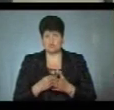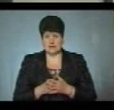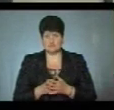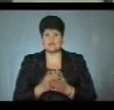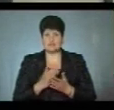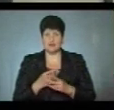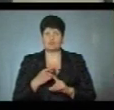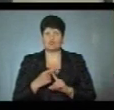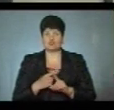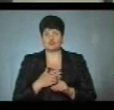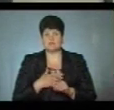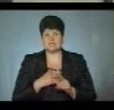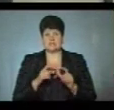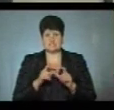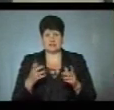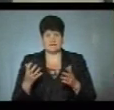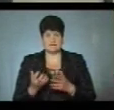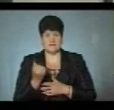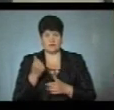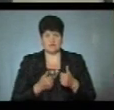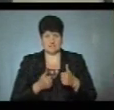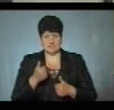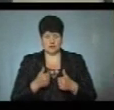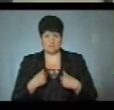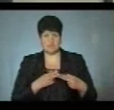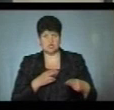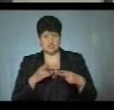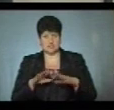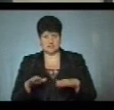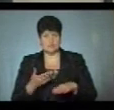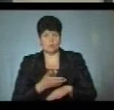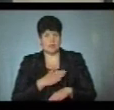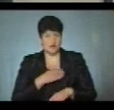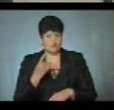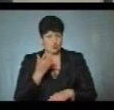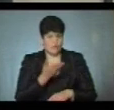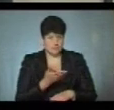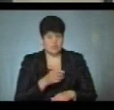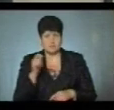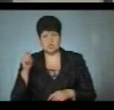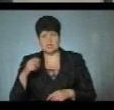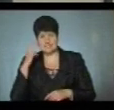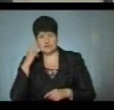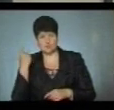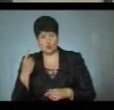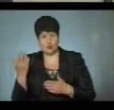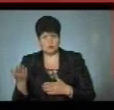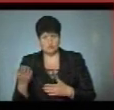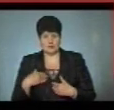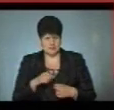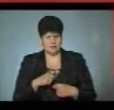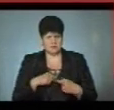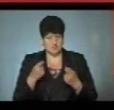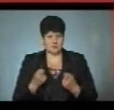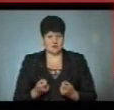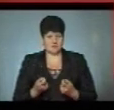що наші оздоровчі заклади виграють тендера, і до нас приїжджають діти, оздоровлюються з Полтавської області, приїжджають з Київської області. Бо в нас найдешевше, ми